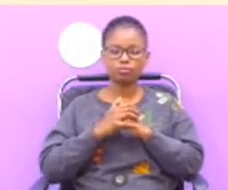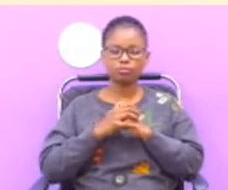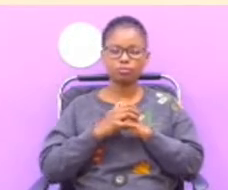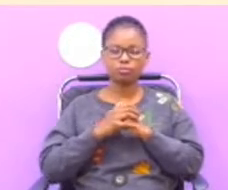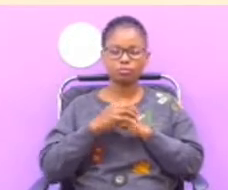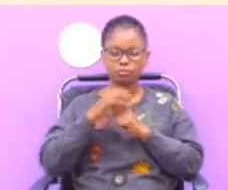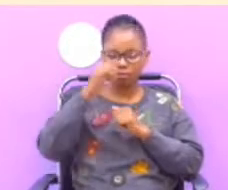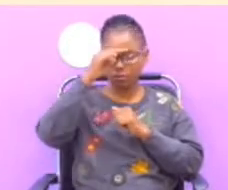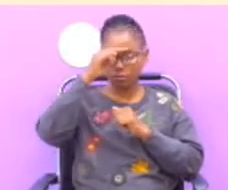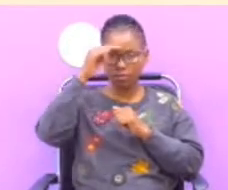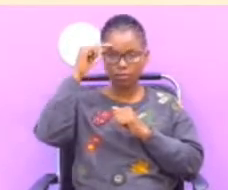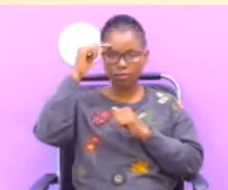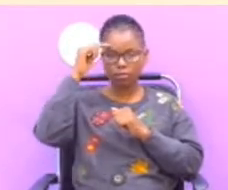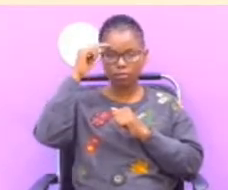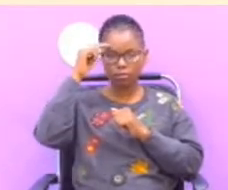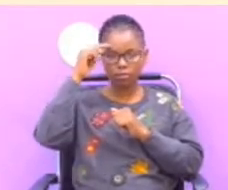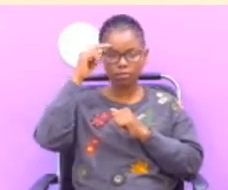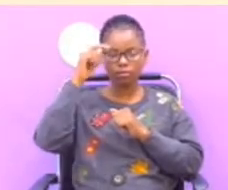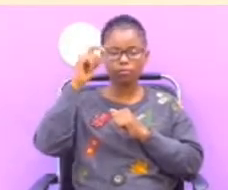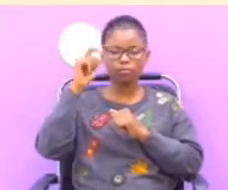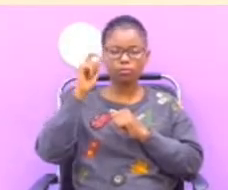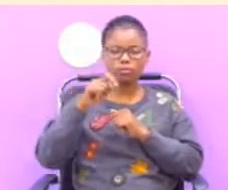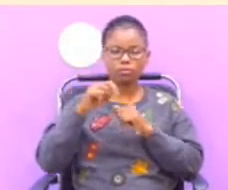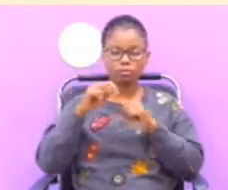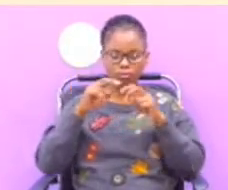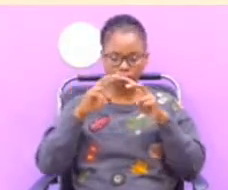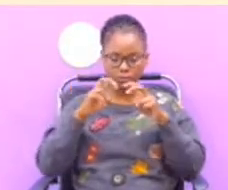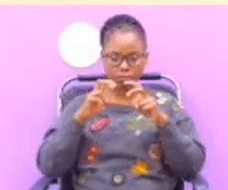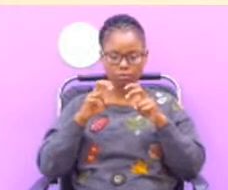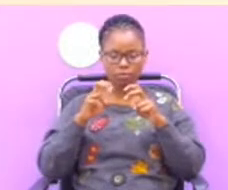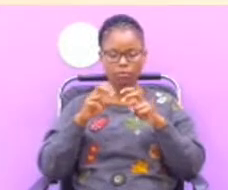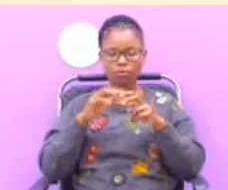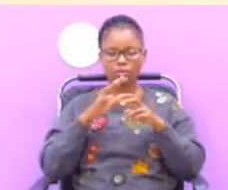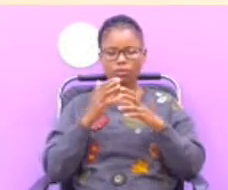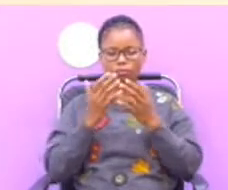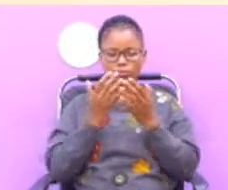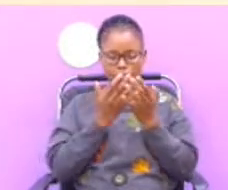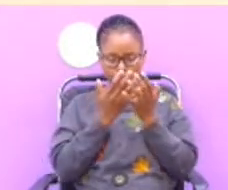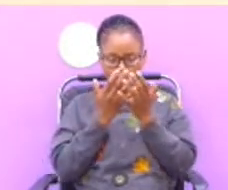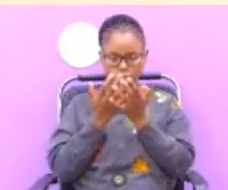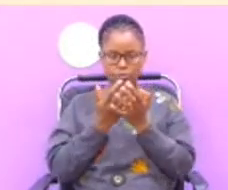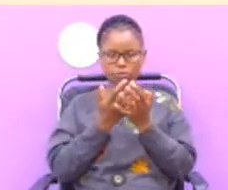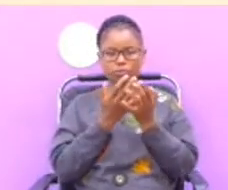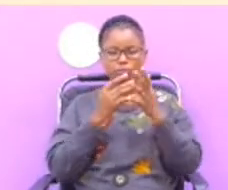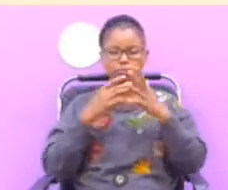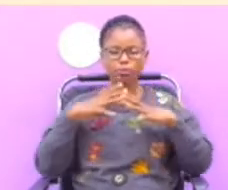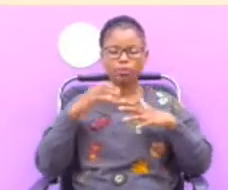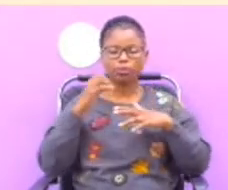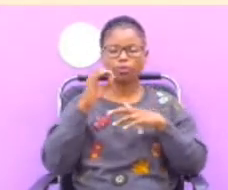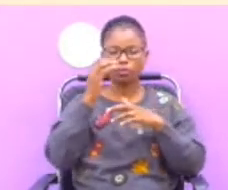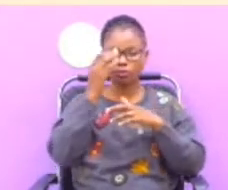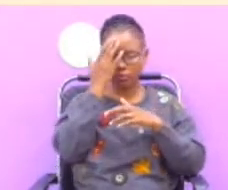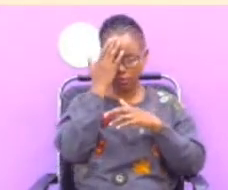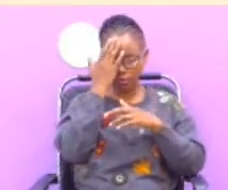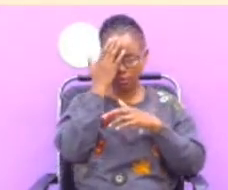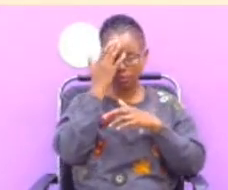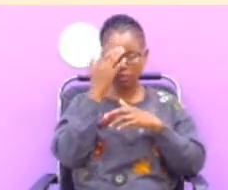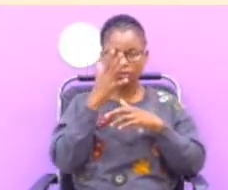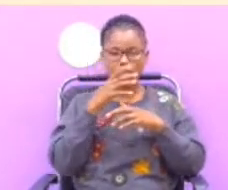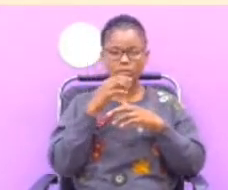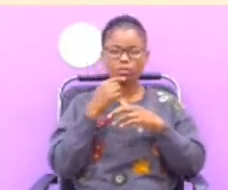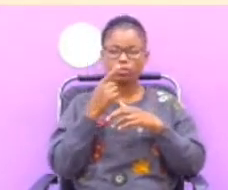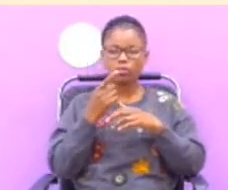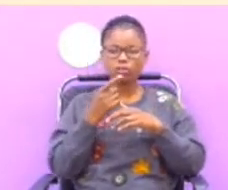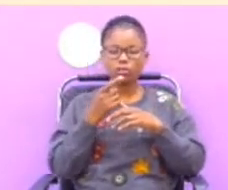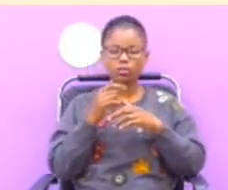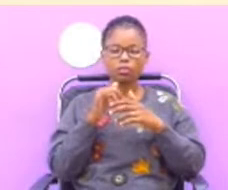Tondu ri ni ngathana thunguthithie mbari ya Isiraeli ni kumahurunjira ndurire-ini ciothe.